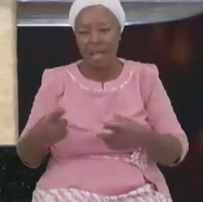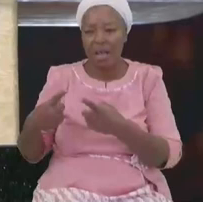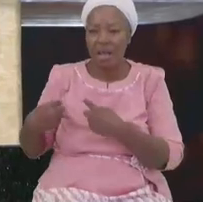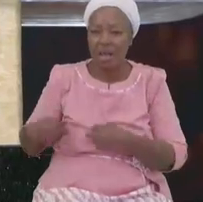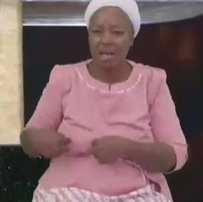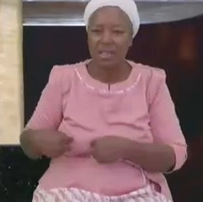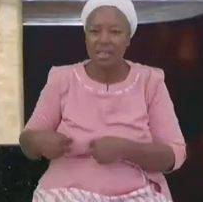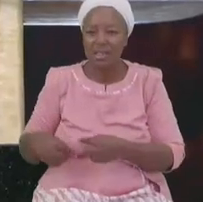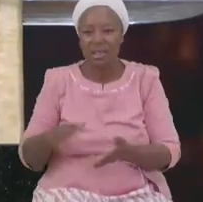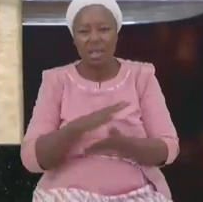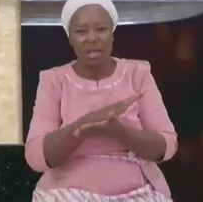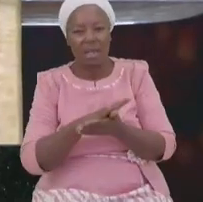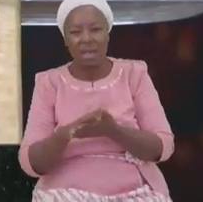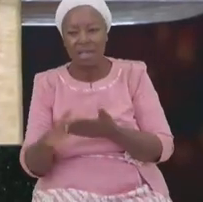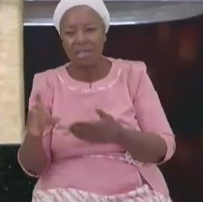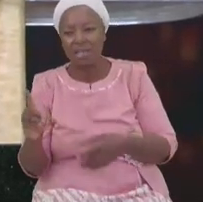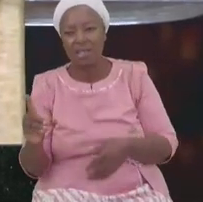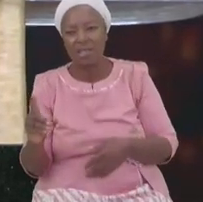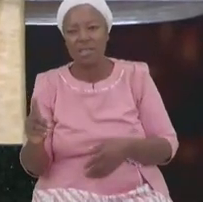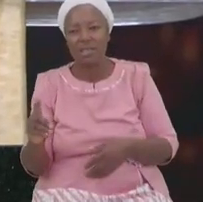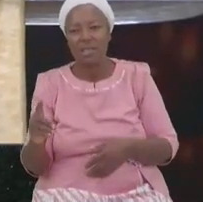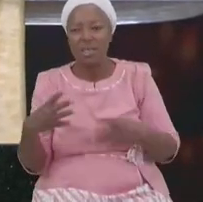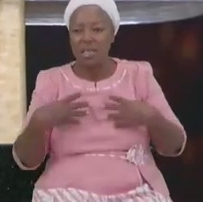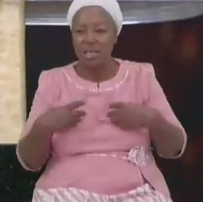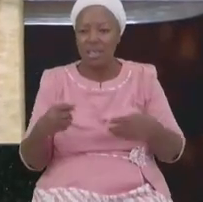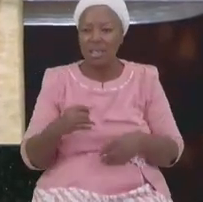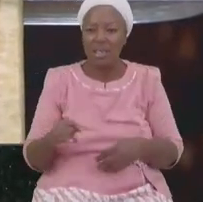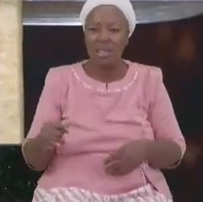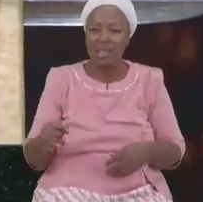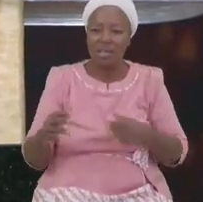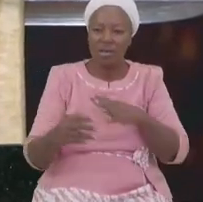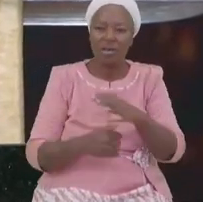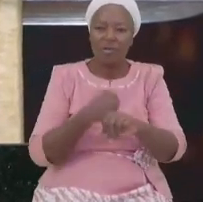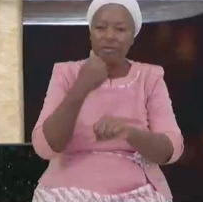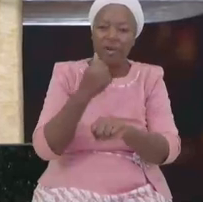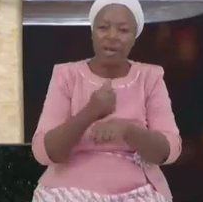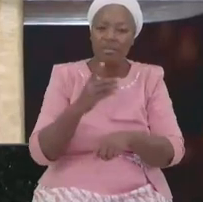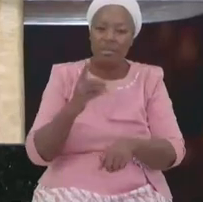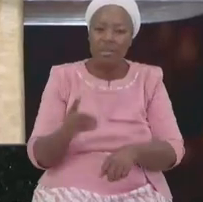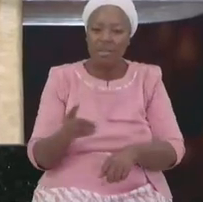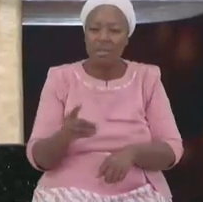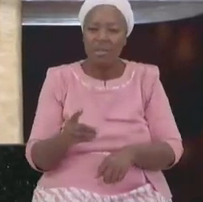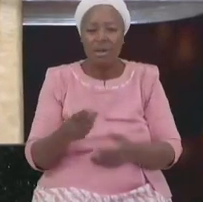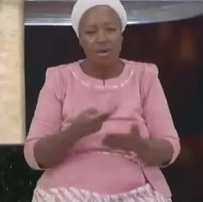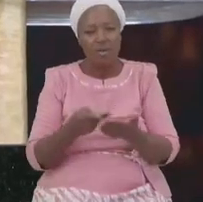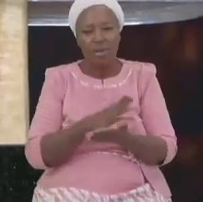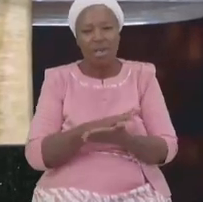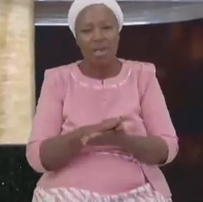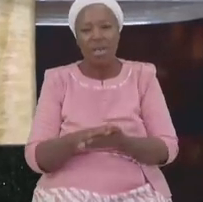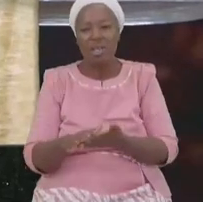Cœur purifié, guérison, confirmé, la sainteté